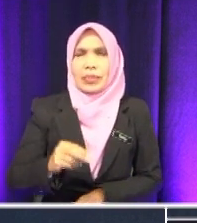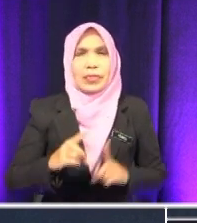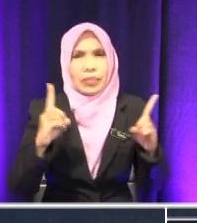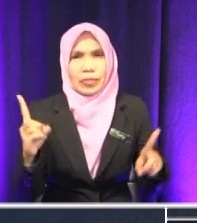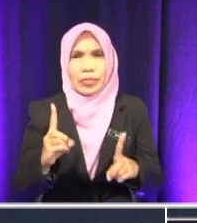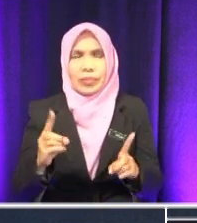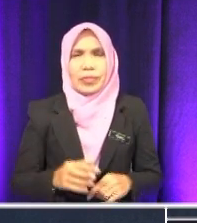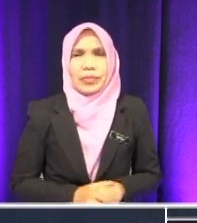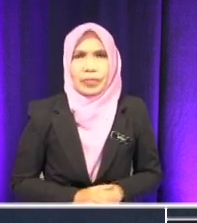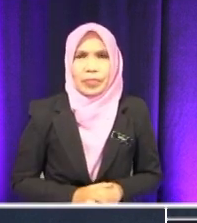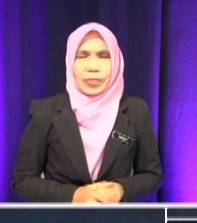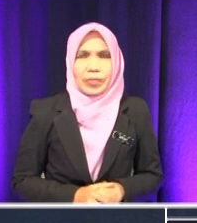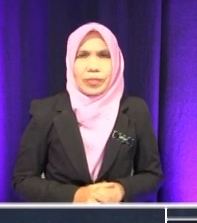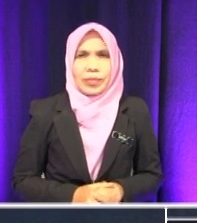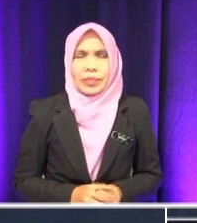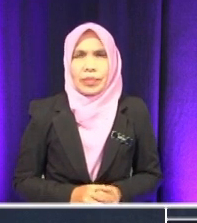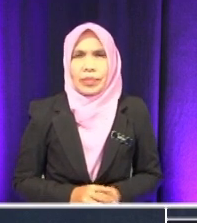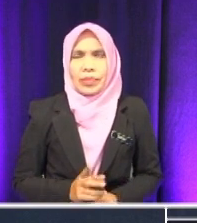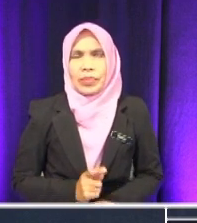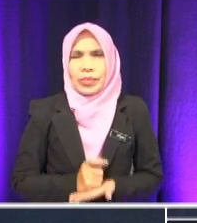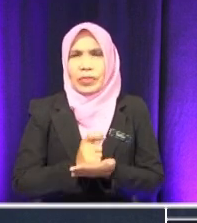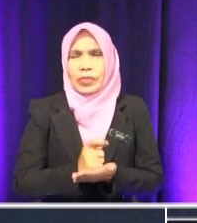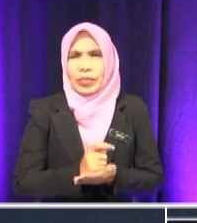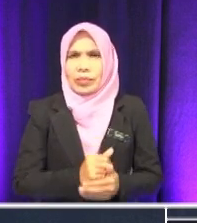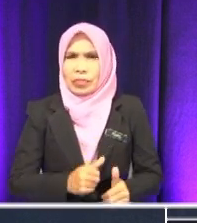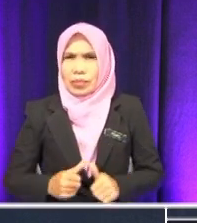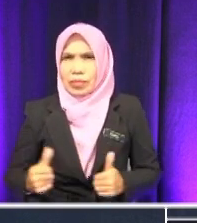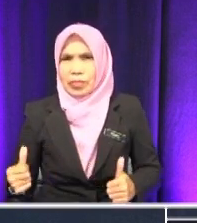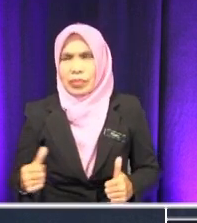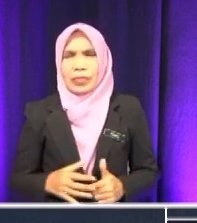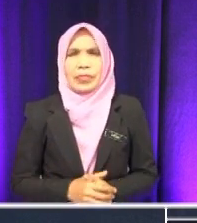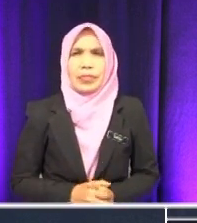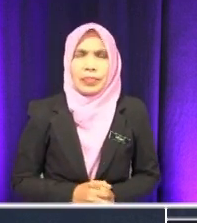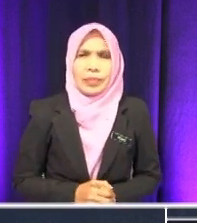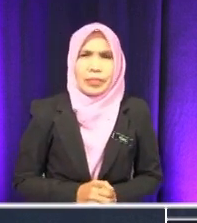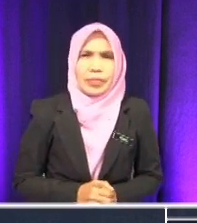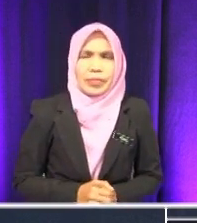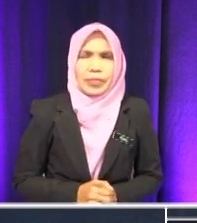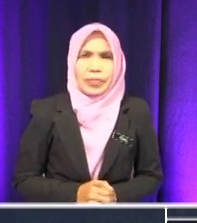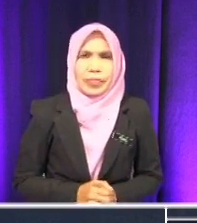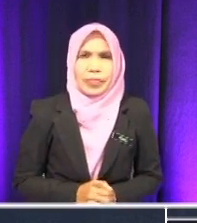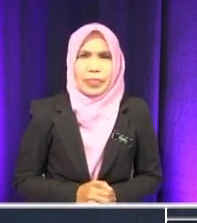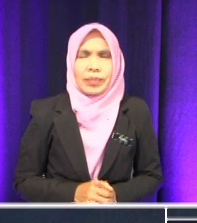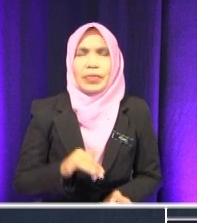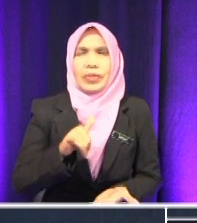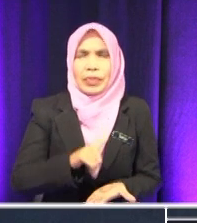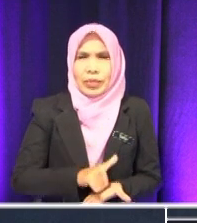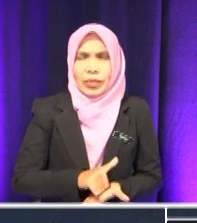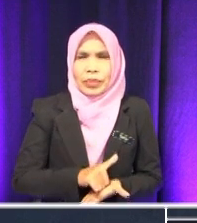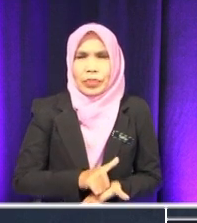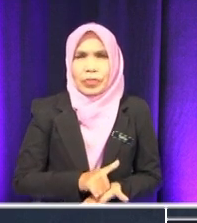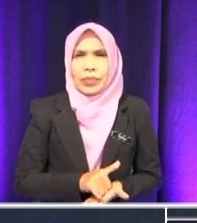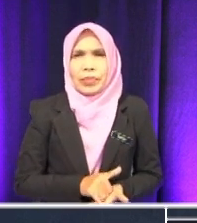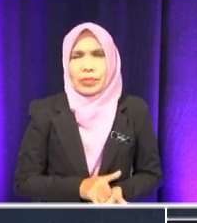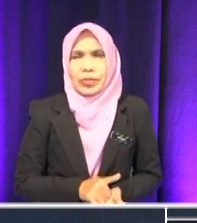baca ini tolong elakan Tolong ilakan kalau ada pangkalan data saja Kita sebenarnya dia jenis